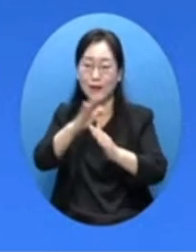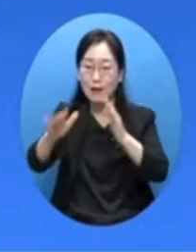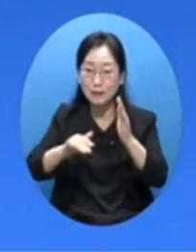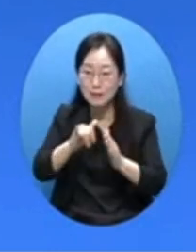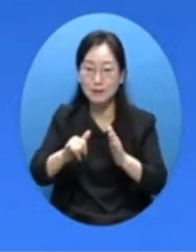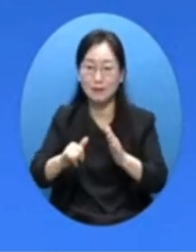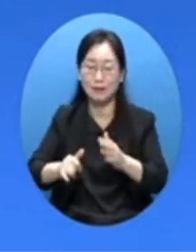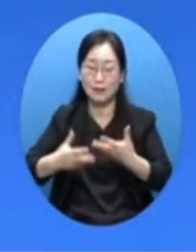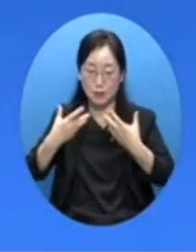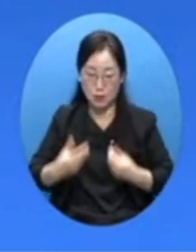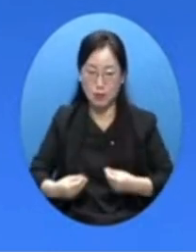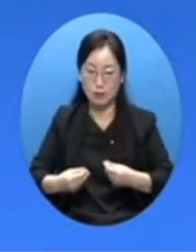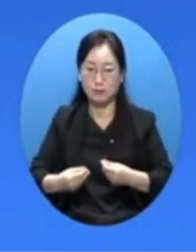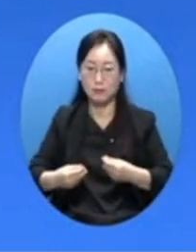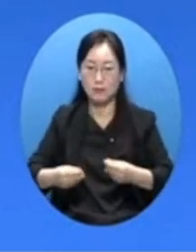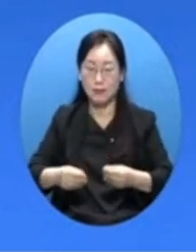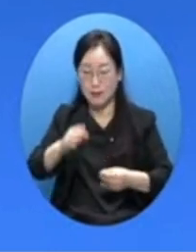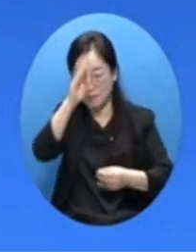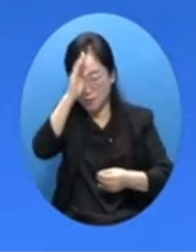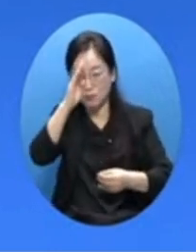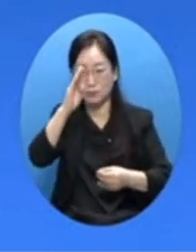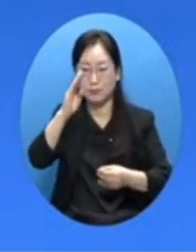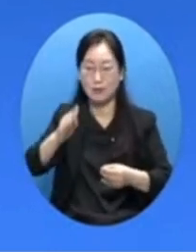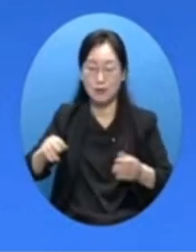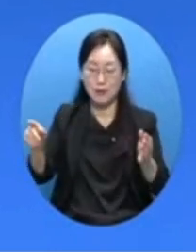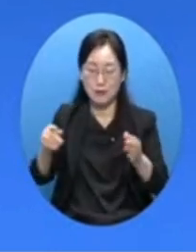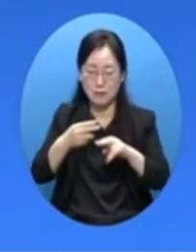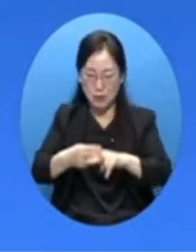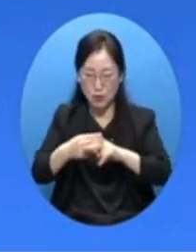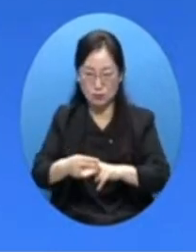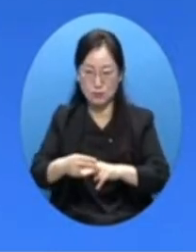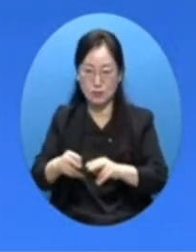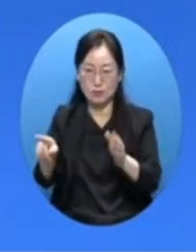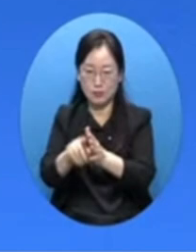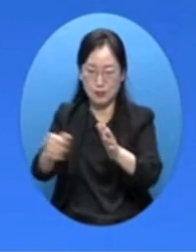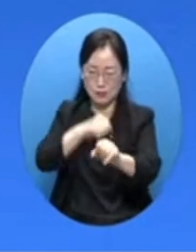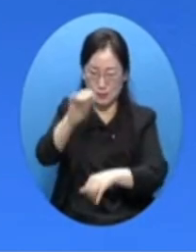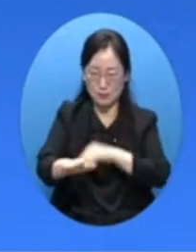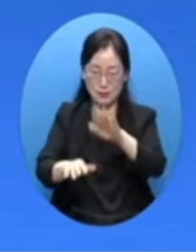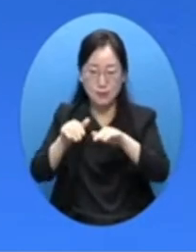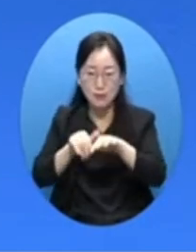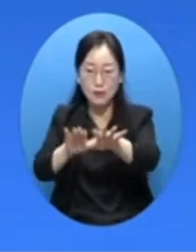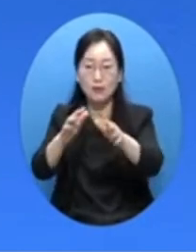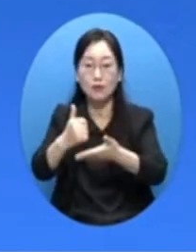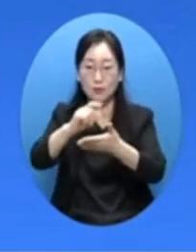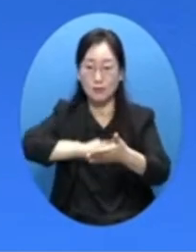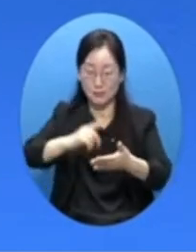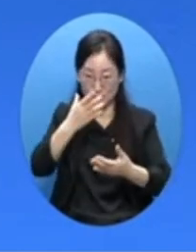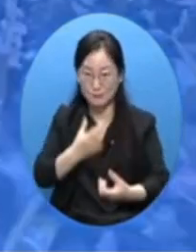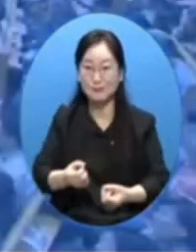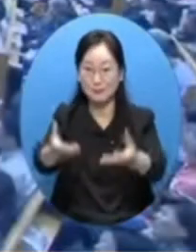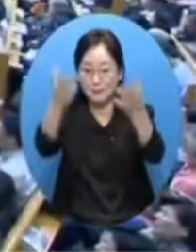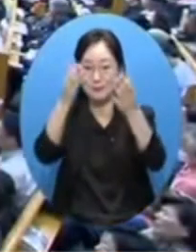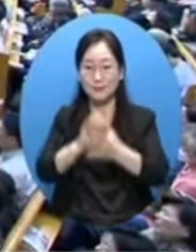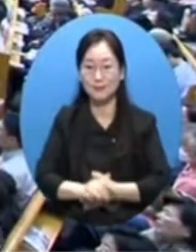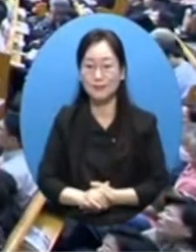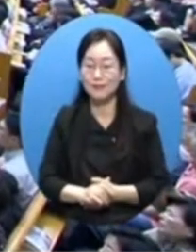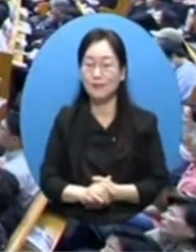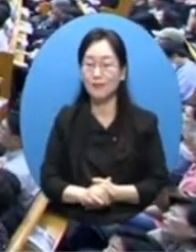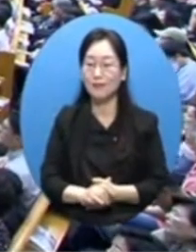다스리고 절망을 다스리고 질병을 다스리고 믿음으로 전진 또 전진 또 전진한 여러분 모두가 되기를 주님의 이름으로 축원합니다.